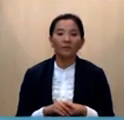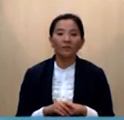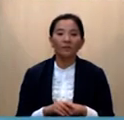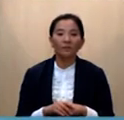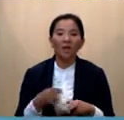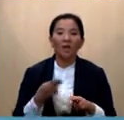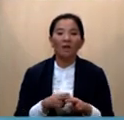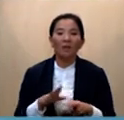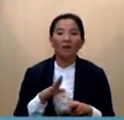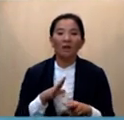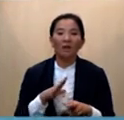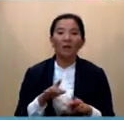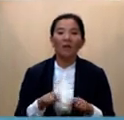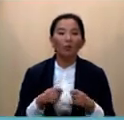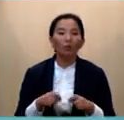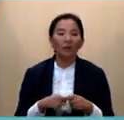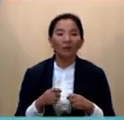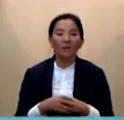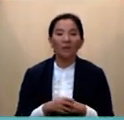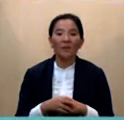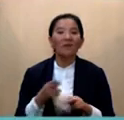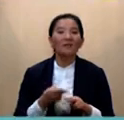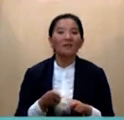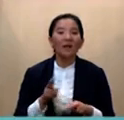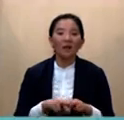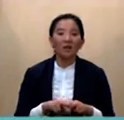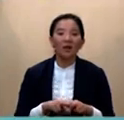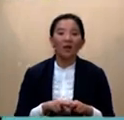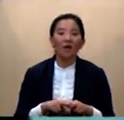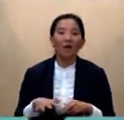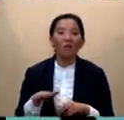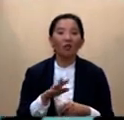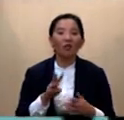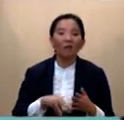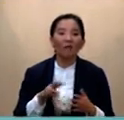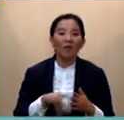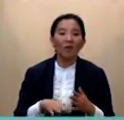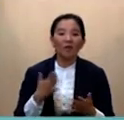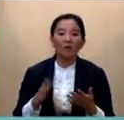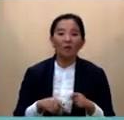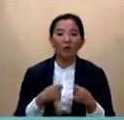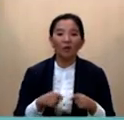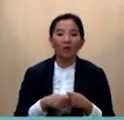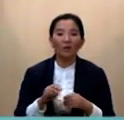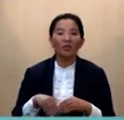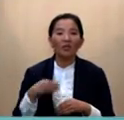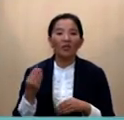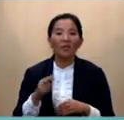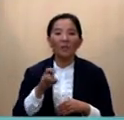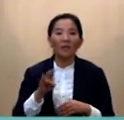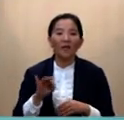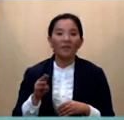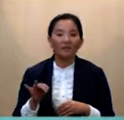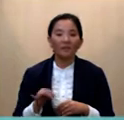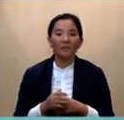это было нарушение за это в площади штрафную площадь если нарушение назначается пенальти